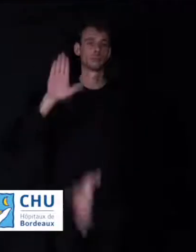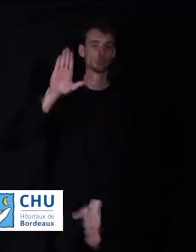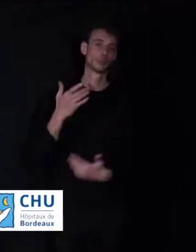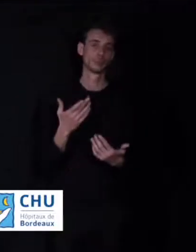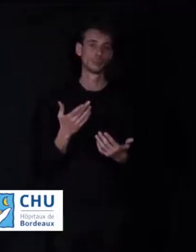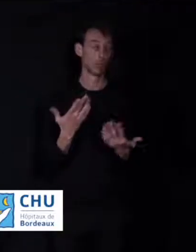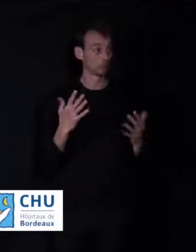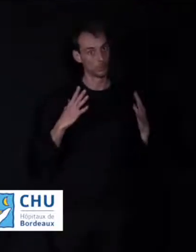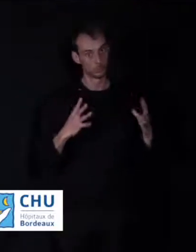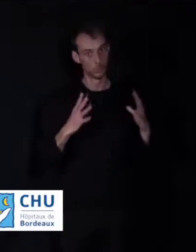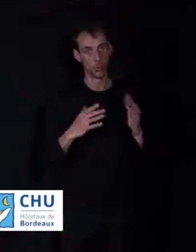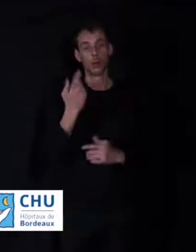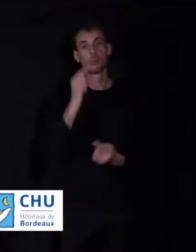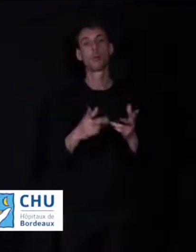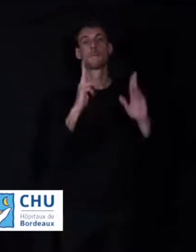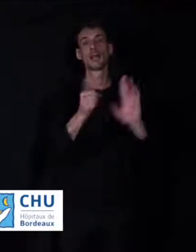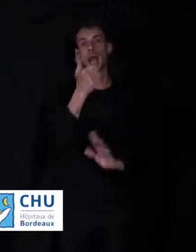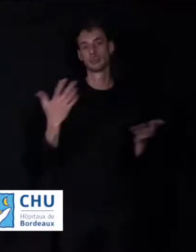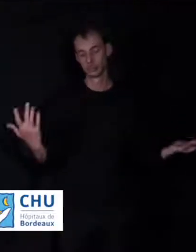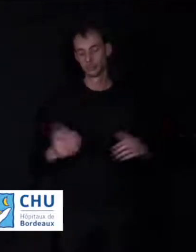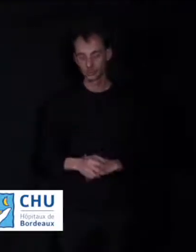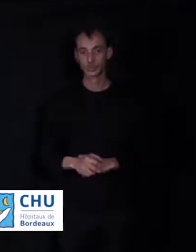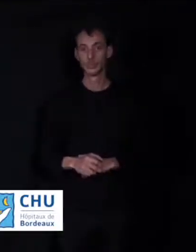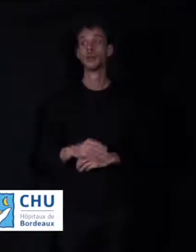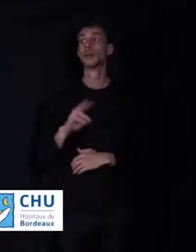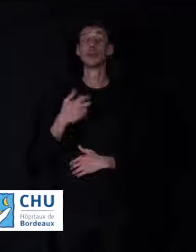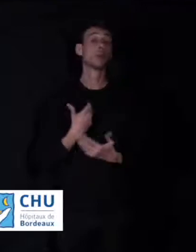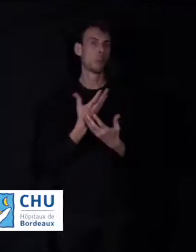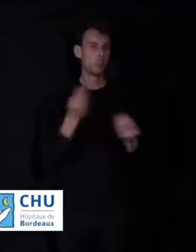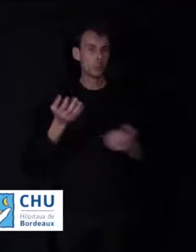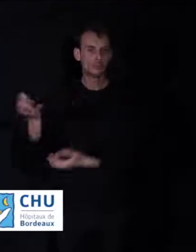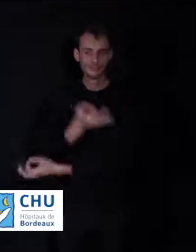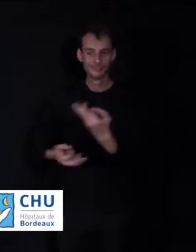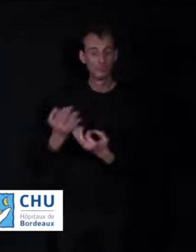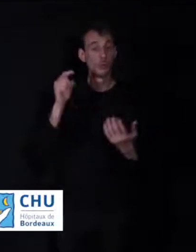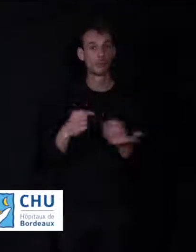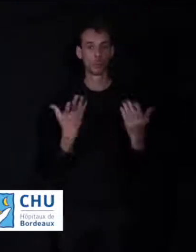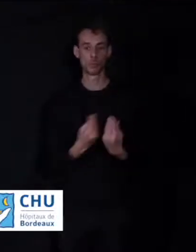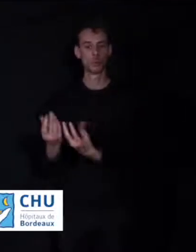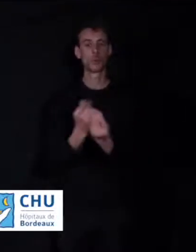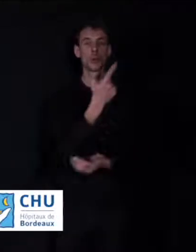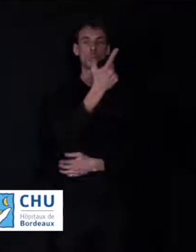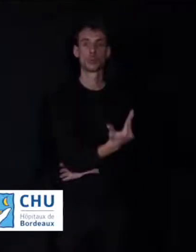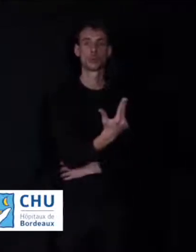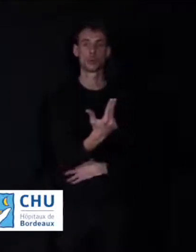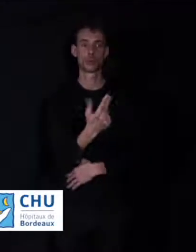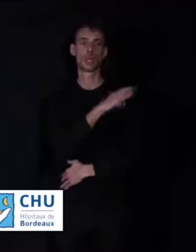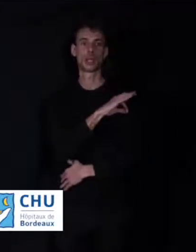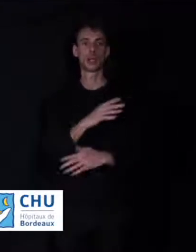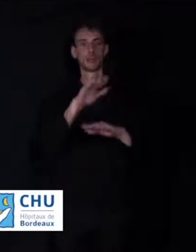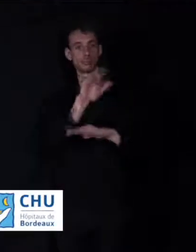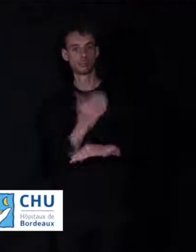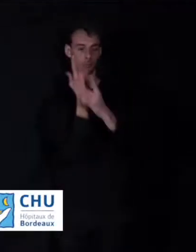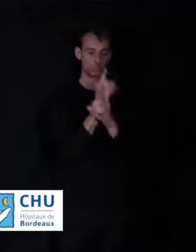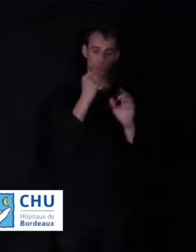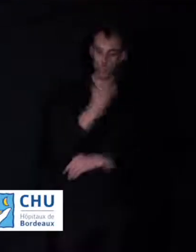sont les enjeux de la vaccination? On dit beaucoup, il faut que 2/3 de la population soit immunisée pour que la fin de la pandémie arrive. Et